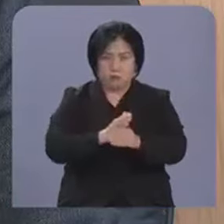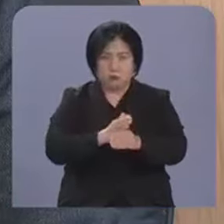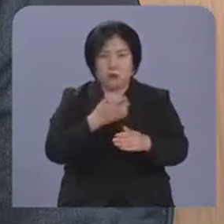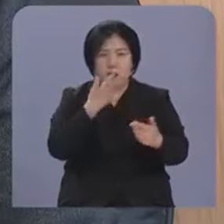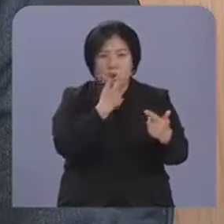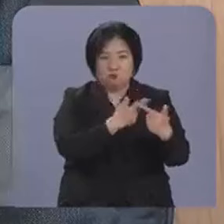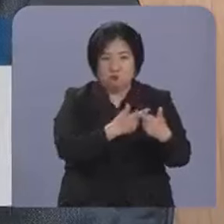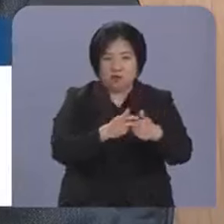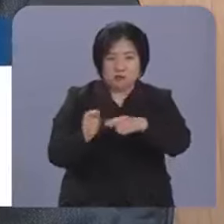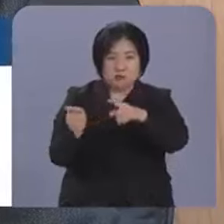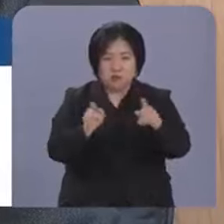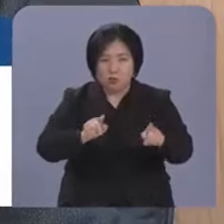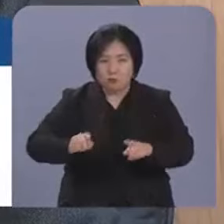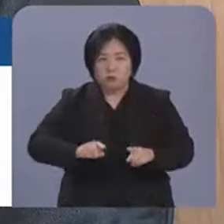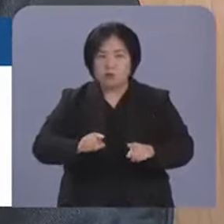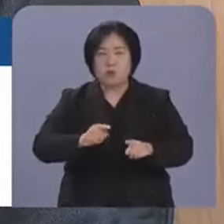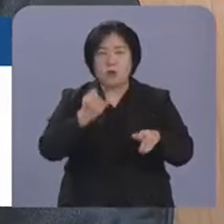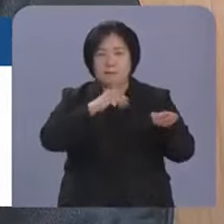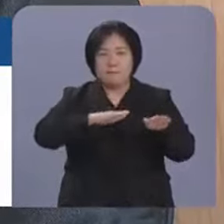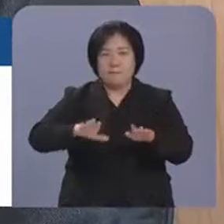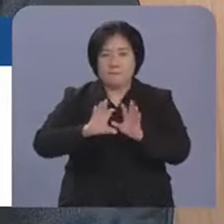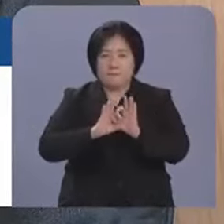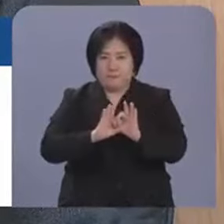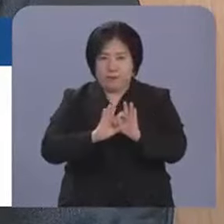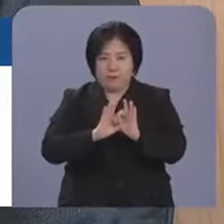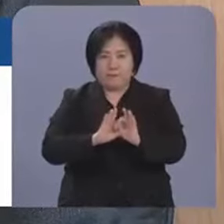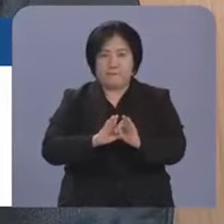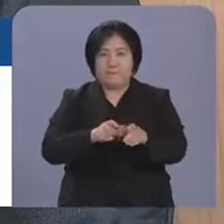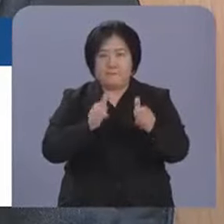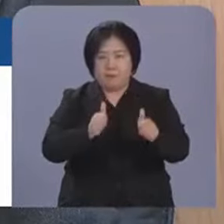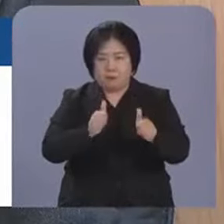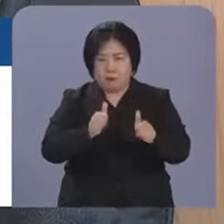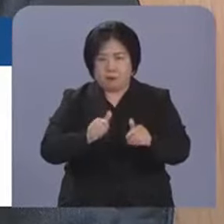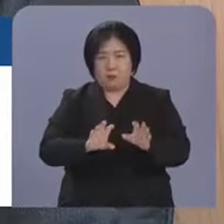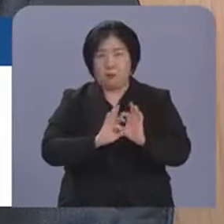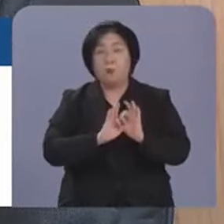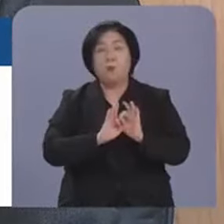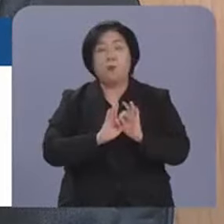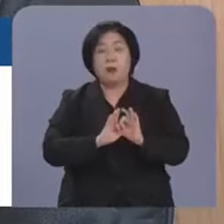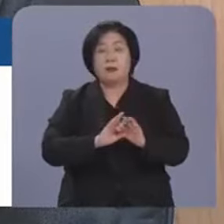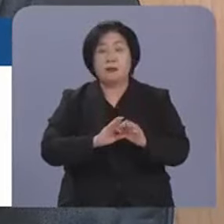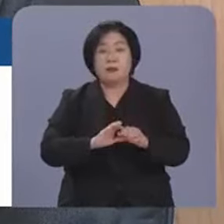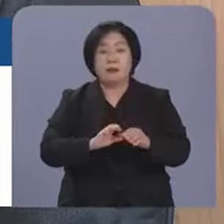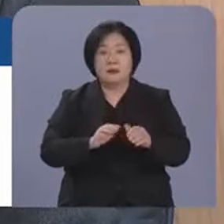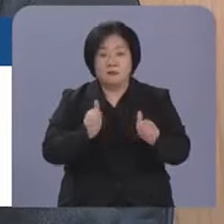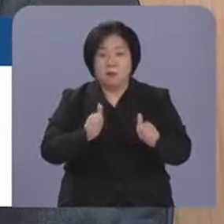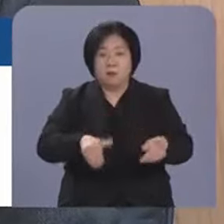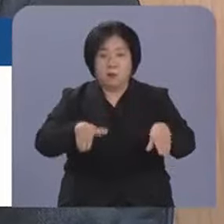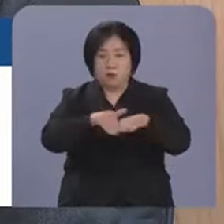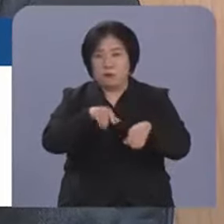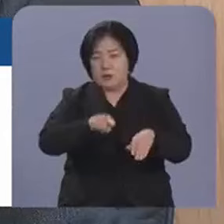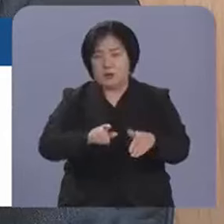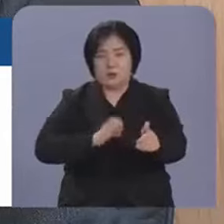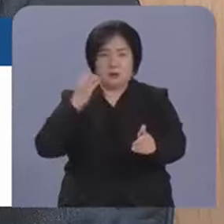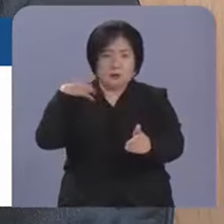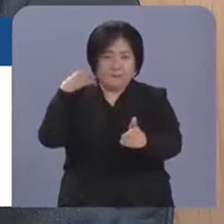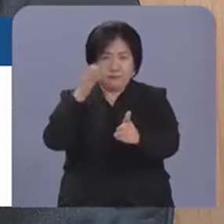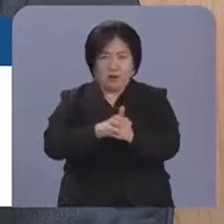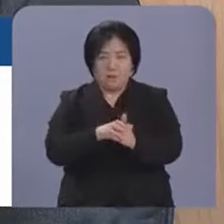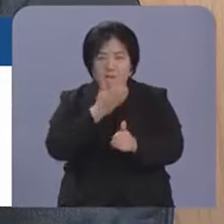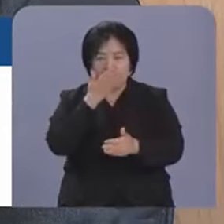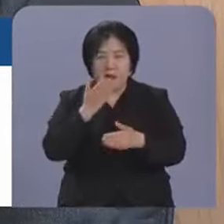부산과 전국적인 해사법과 관련돼 있는 이러한 중재나 소송 업무를 해사 전문 법원에서 담당을 할 수 있기